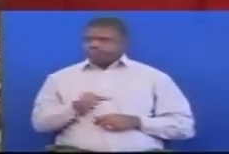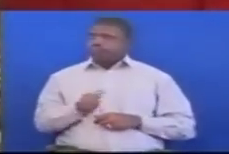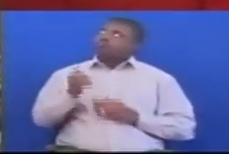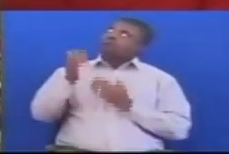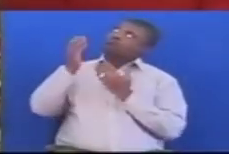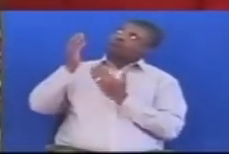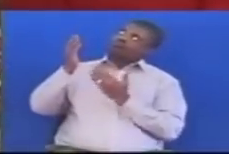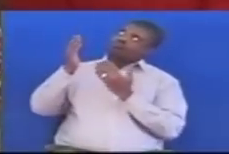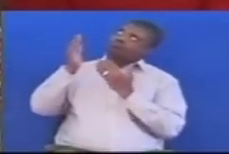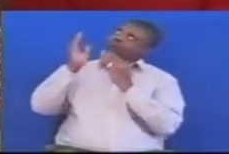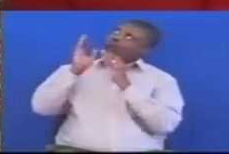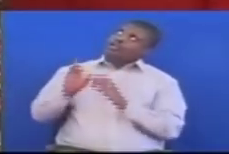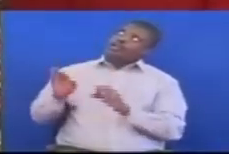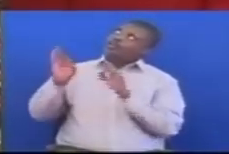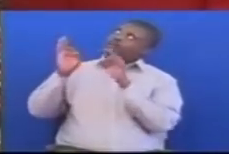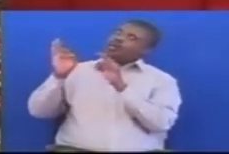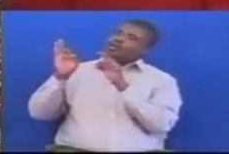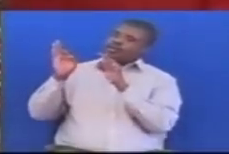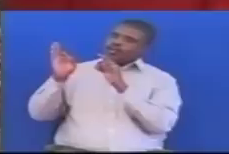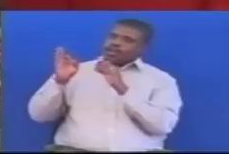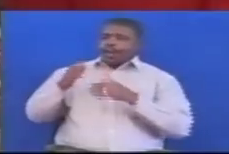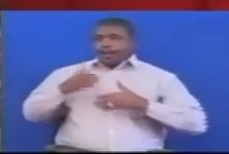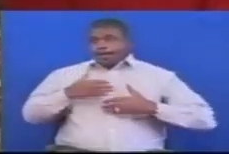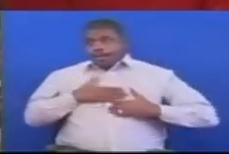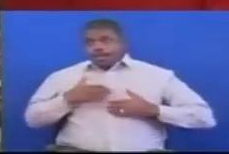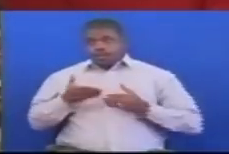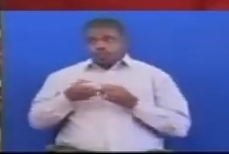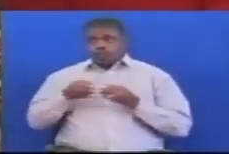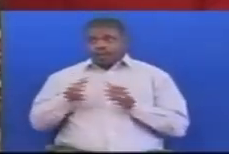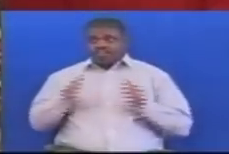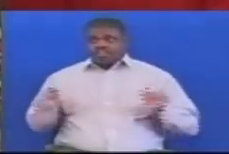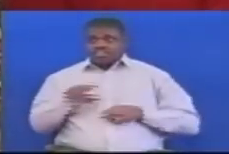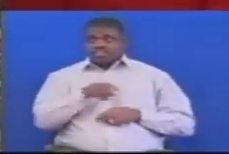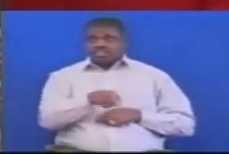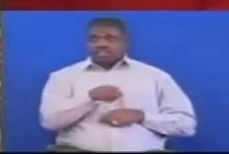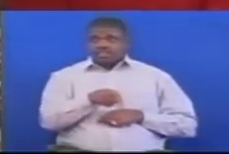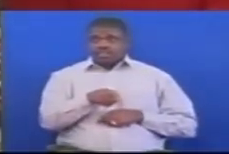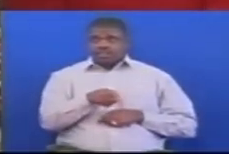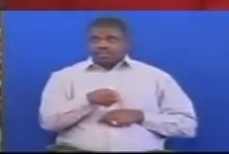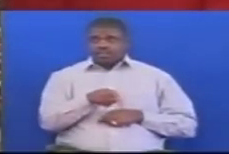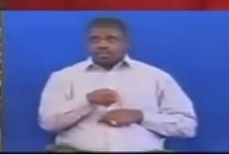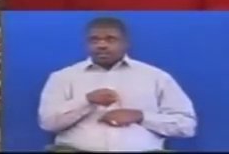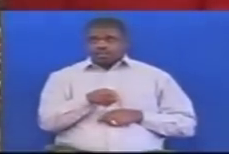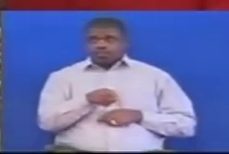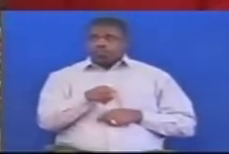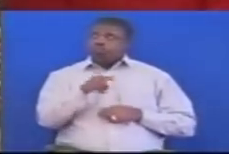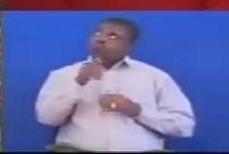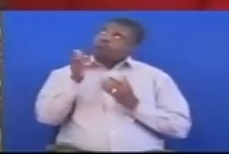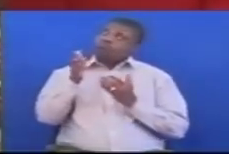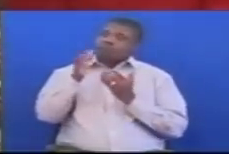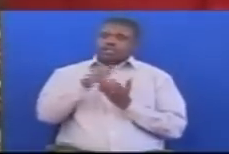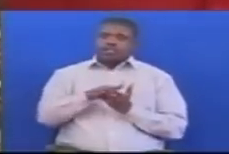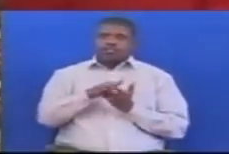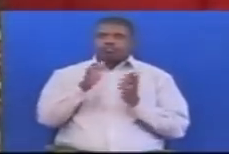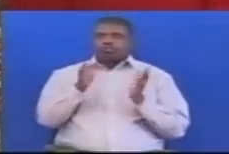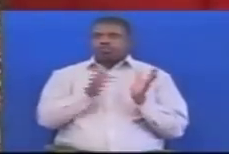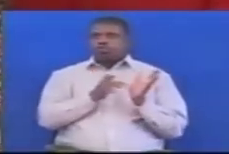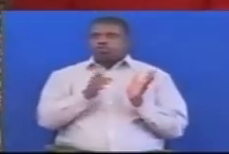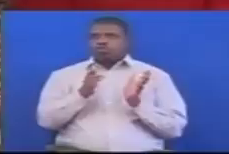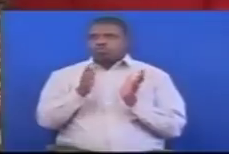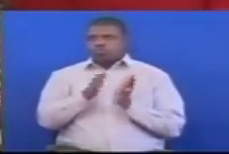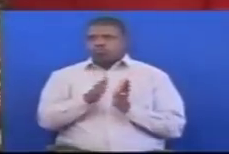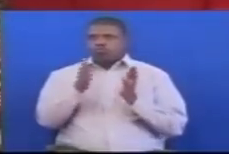mwema ningependa tena kuchukua nafasi hii niweze kumweka kila mmoja wetu hapa mikononi mwa Mungu